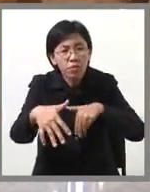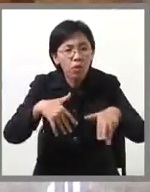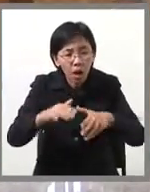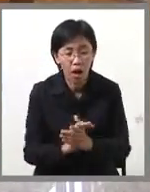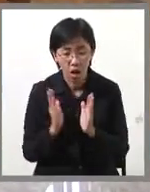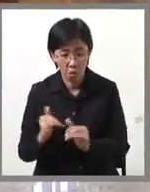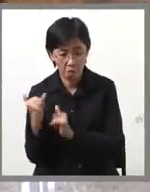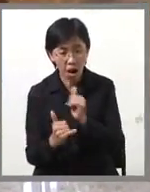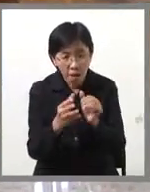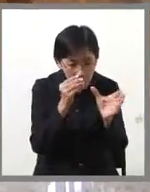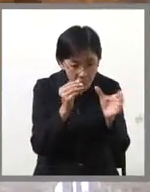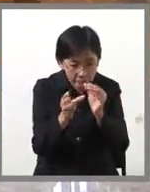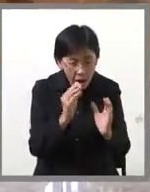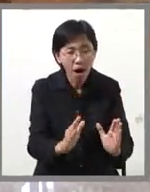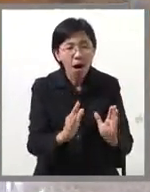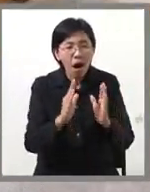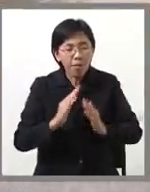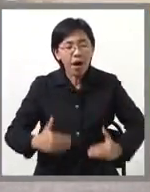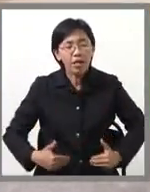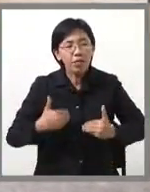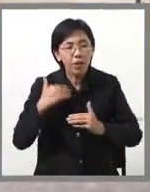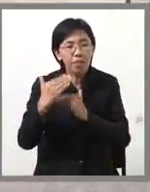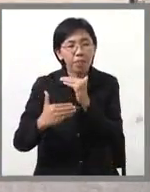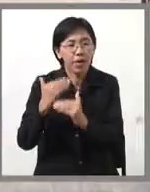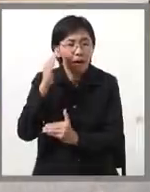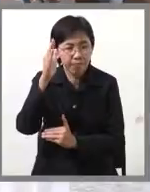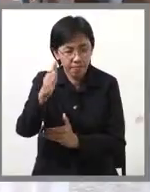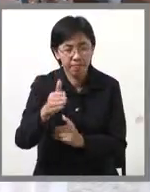เพื่อนำไปเป็นแนวทางดำเนินชีวิตต่อไป